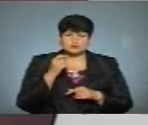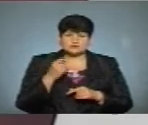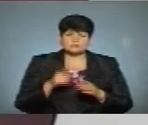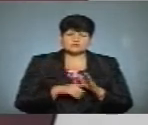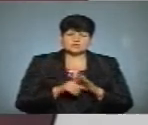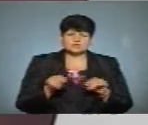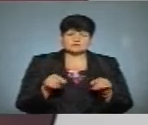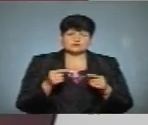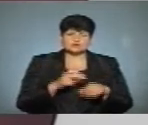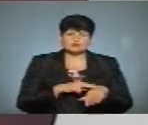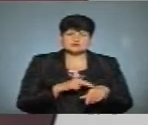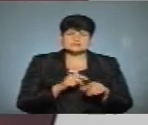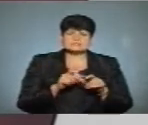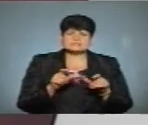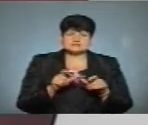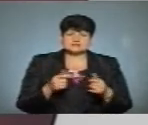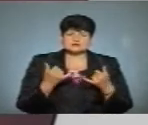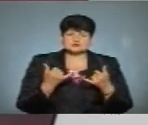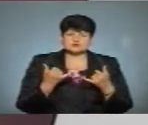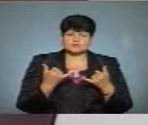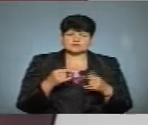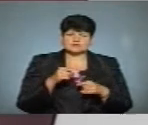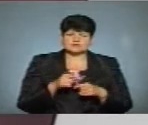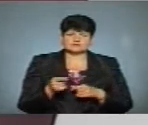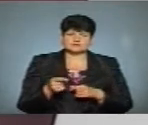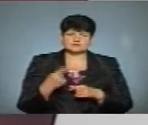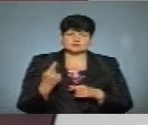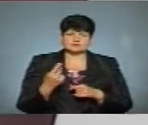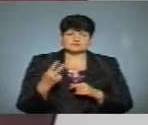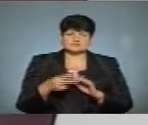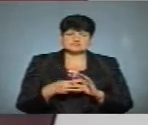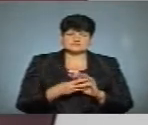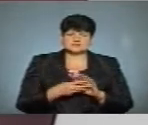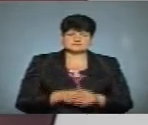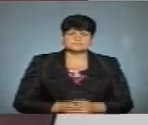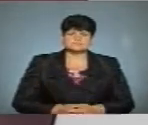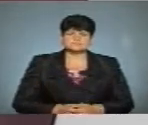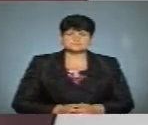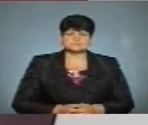створювати поліцейські станції. На сьогодні їх на Тернопільщині 28.